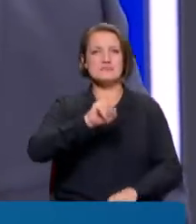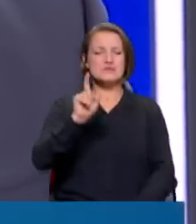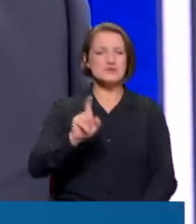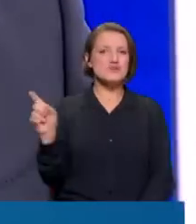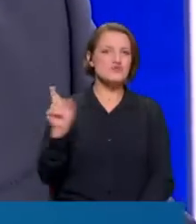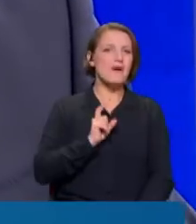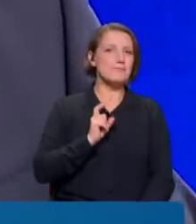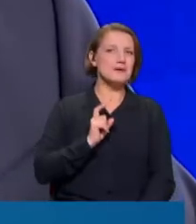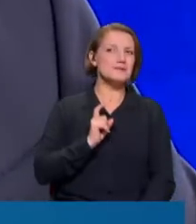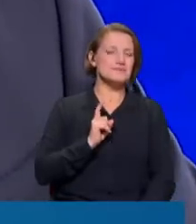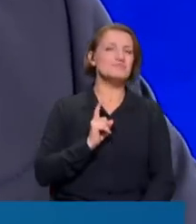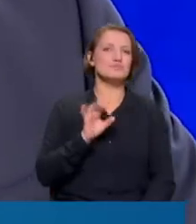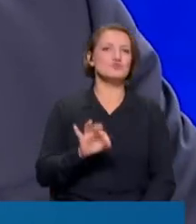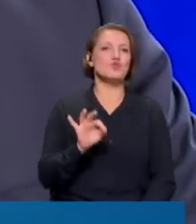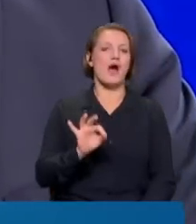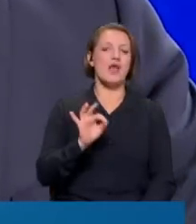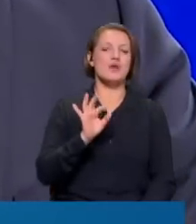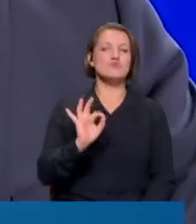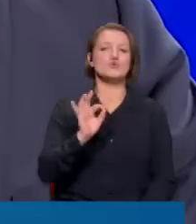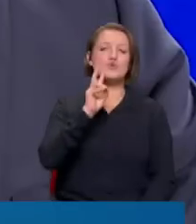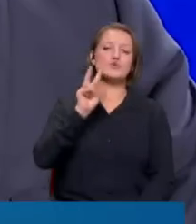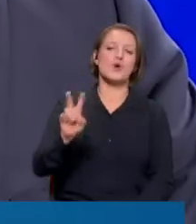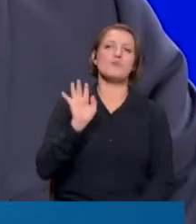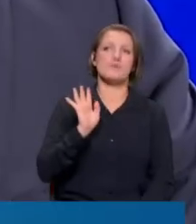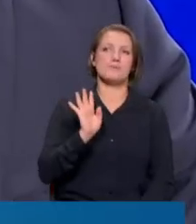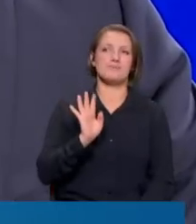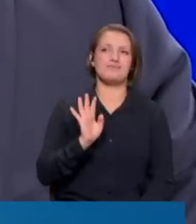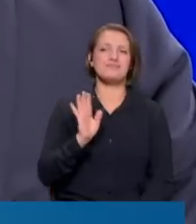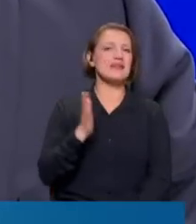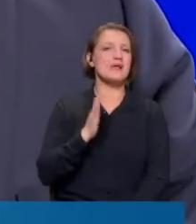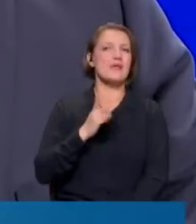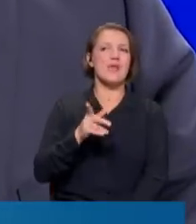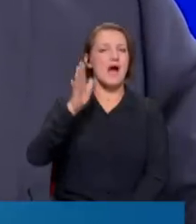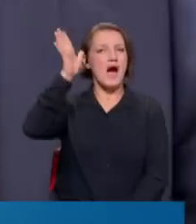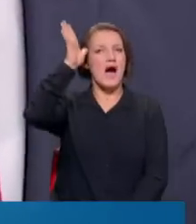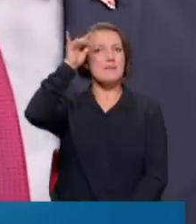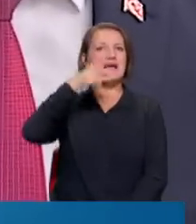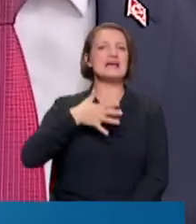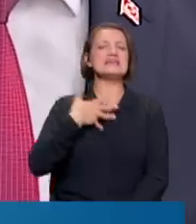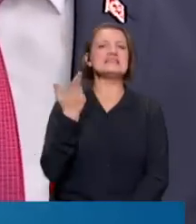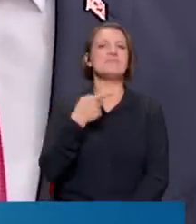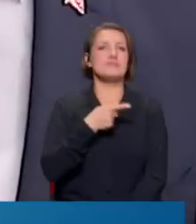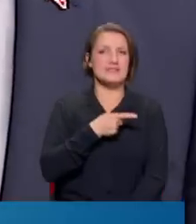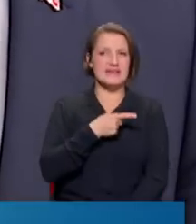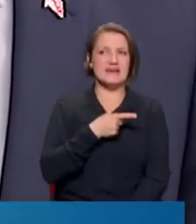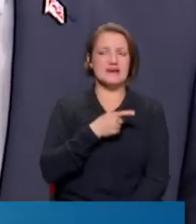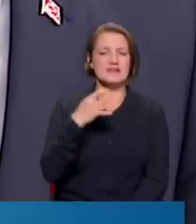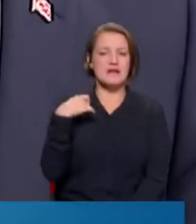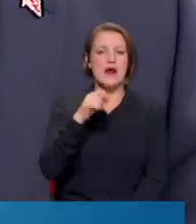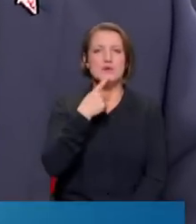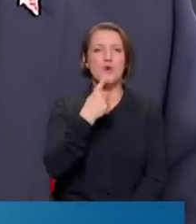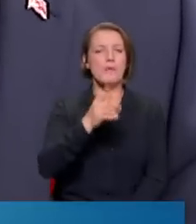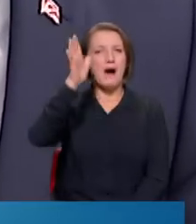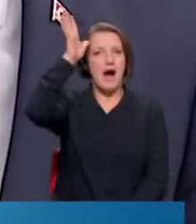Ezgi Hanım şu an itibariyle mümkün görülmüyor benim değerlendirmem neden ABD istemediği sürece Bakın tekrar